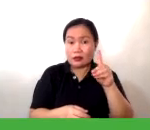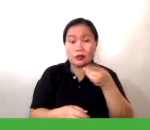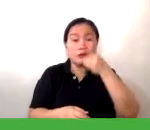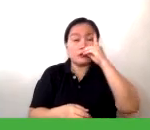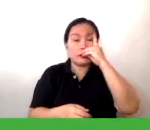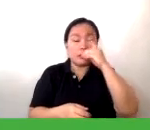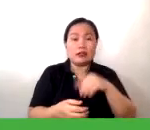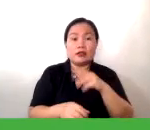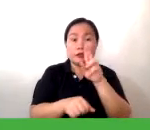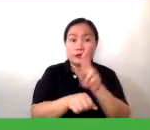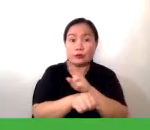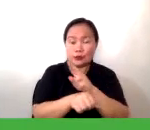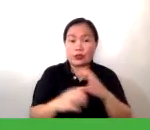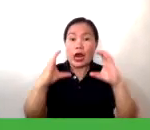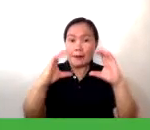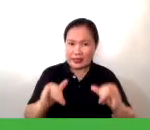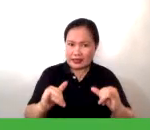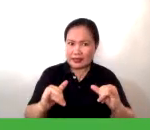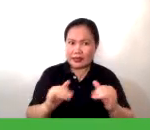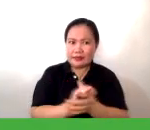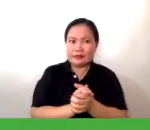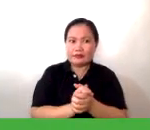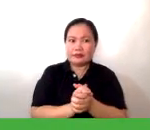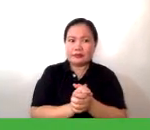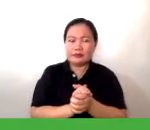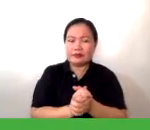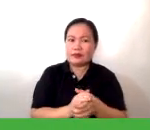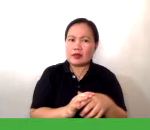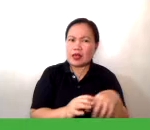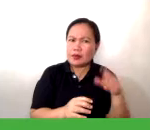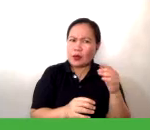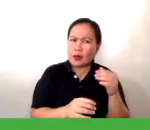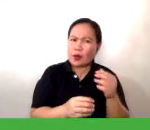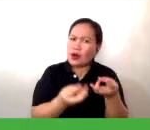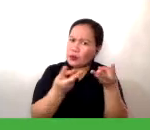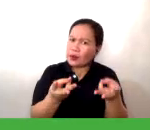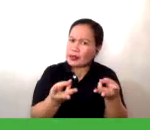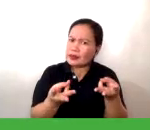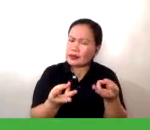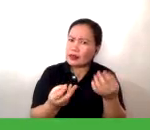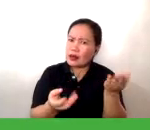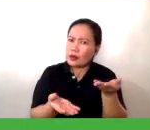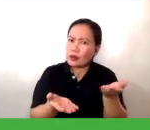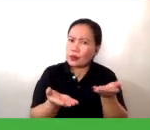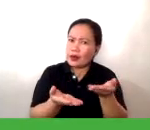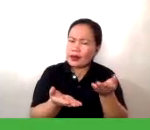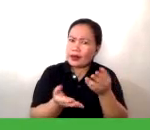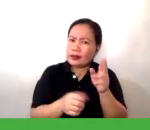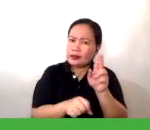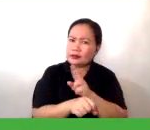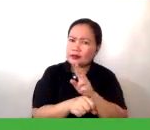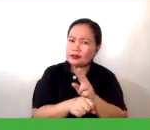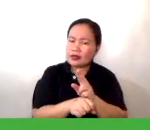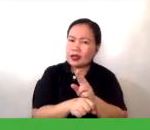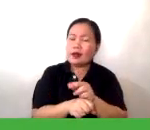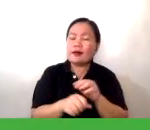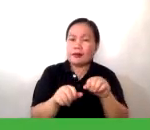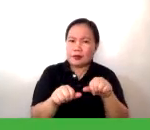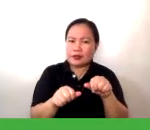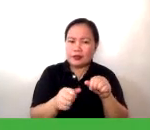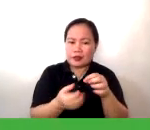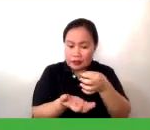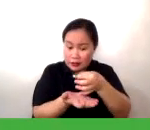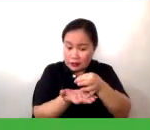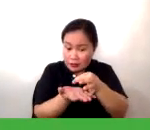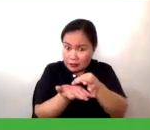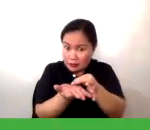mga ginagamitan natin ng capacity. Etong weight, saan ba ito ginagamit? Kapag, yung sa gamot na